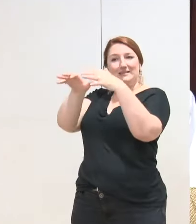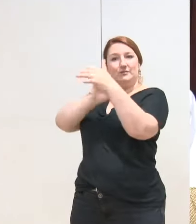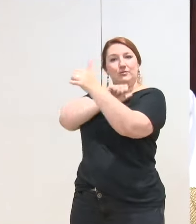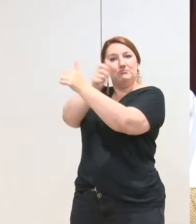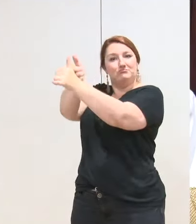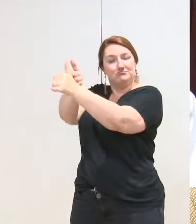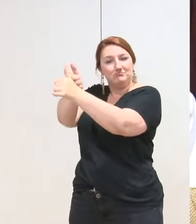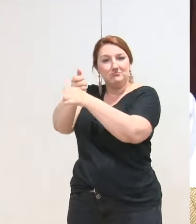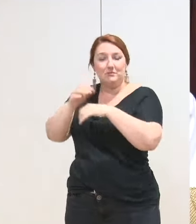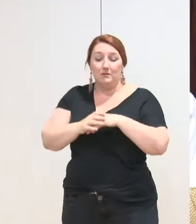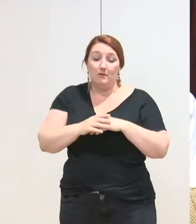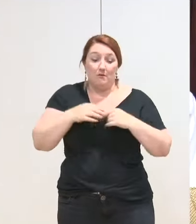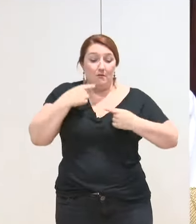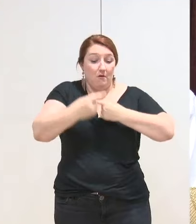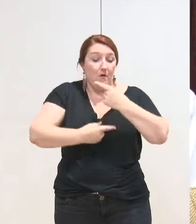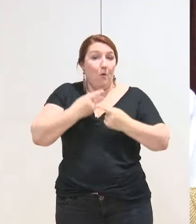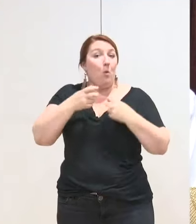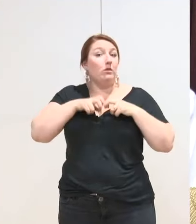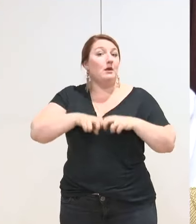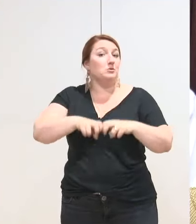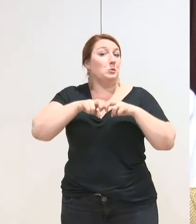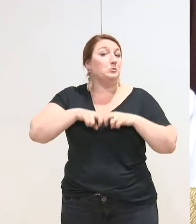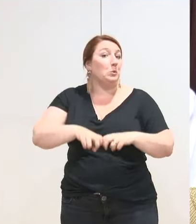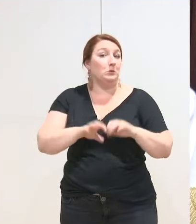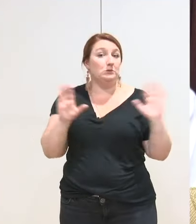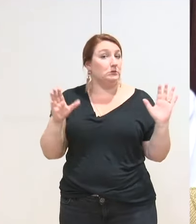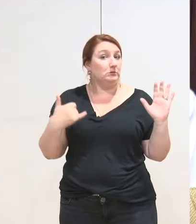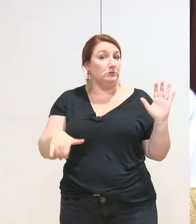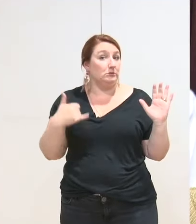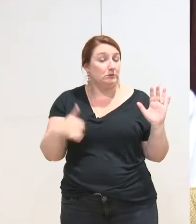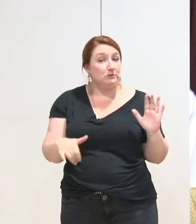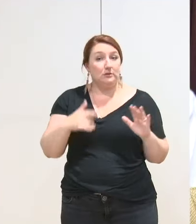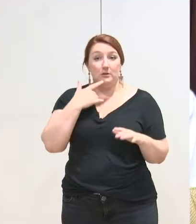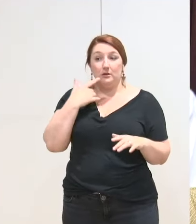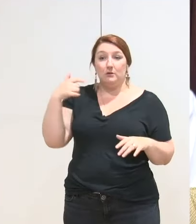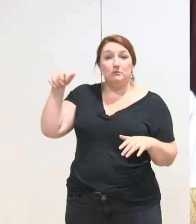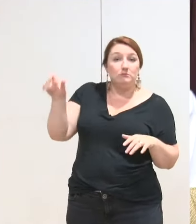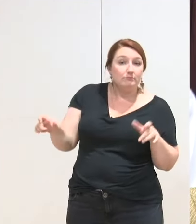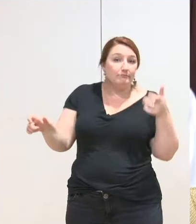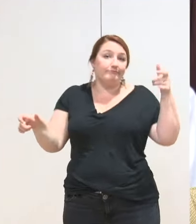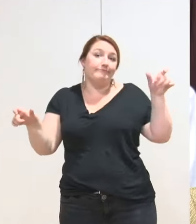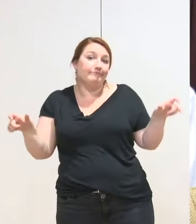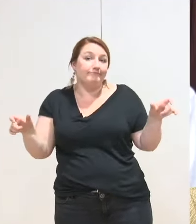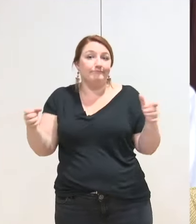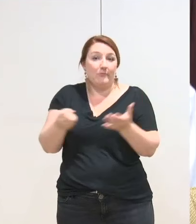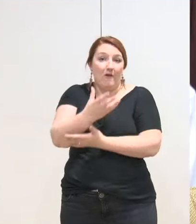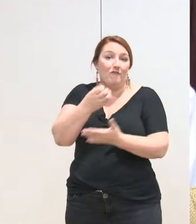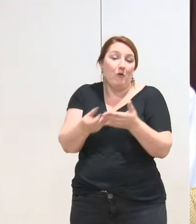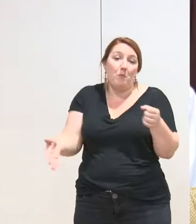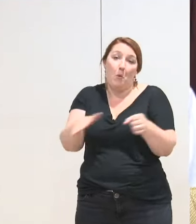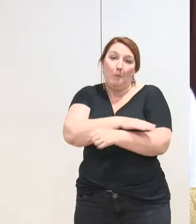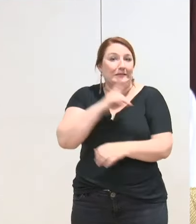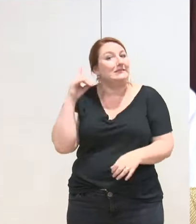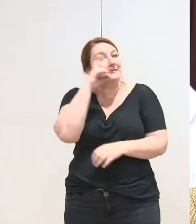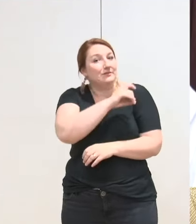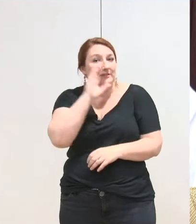l'élément est en cours d'instruction il est difficile autant pour une partie que pour l'autre de pouvoir donner l'ensemble des éléments et c'est bien